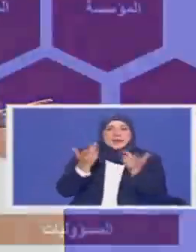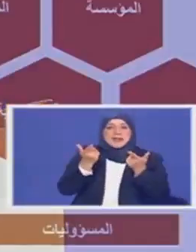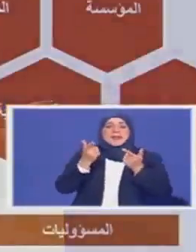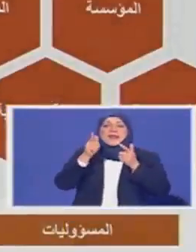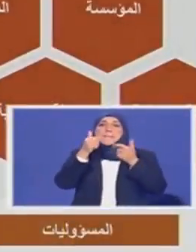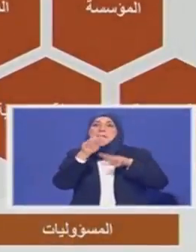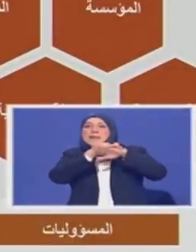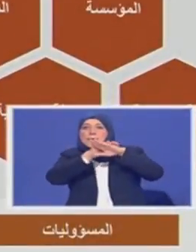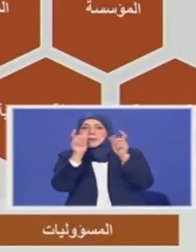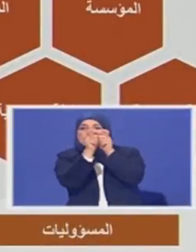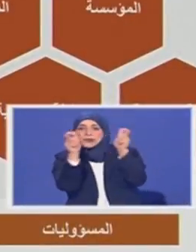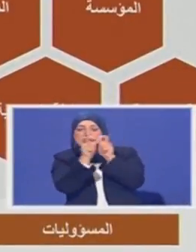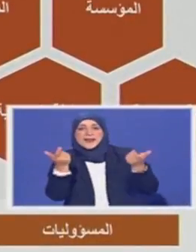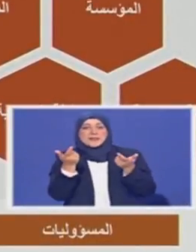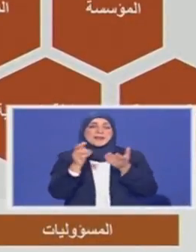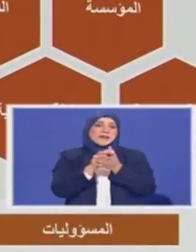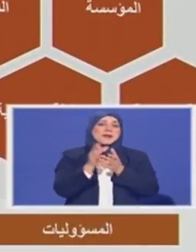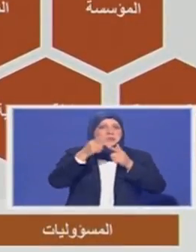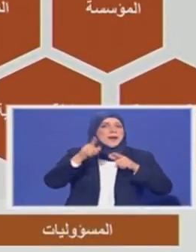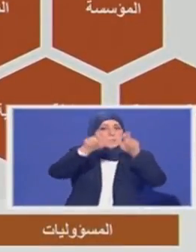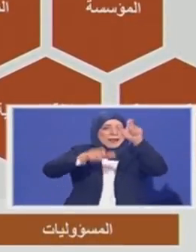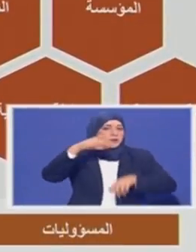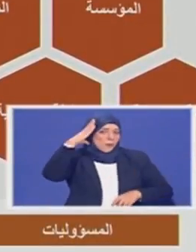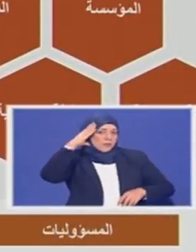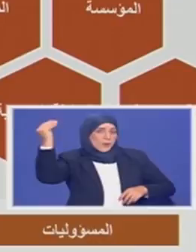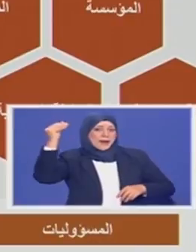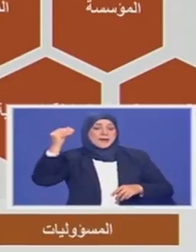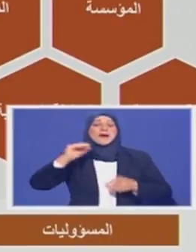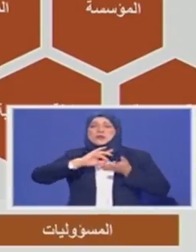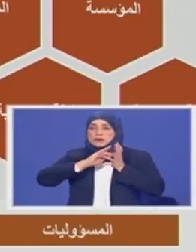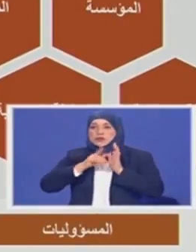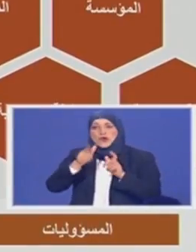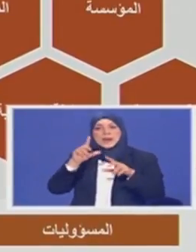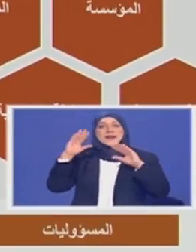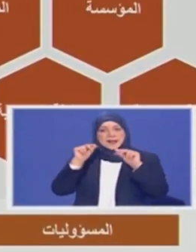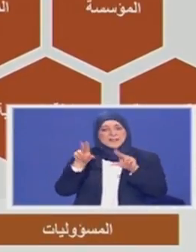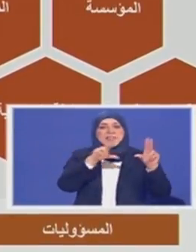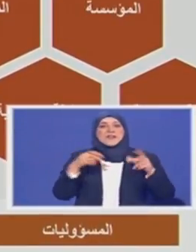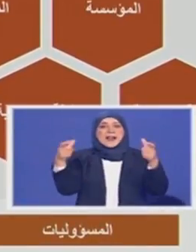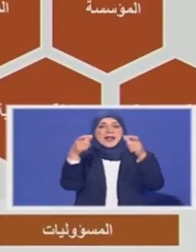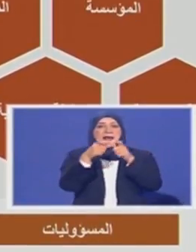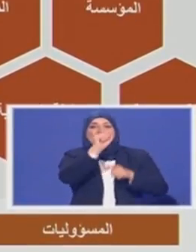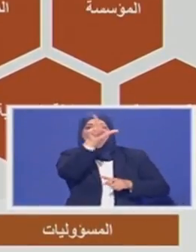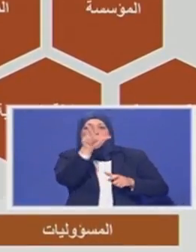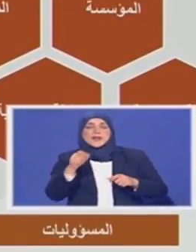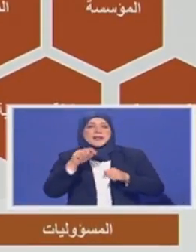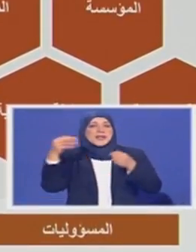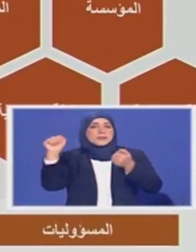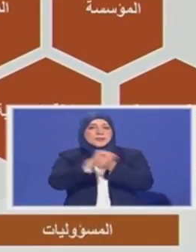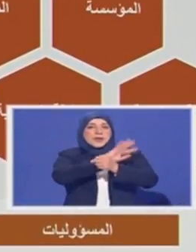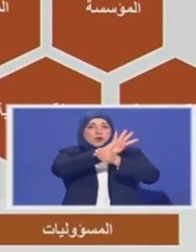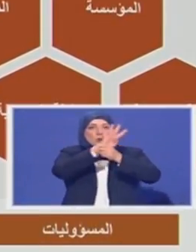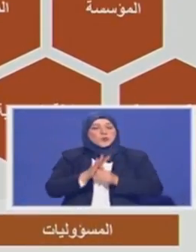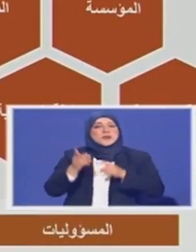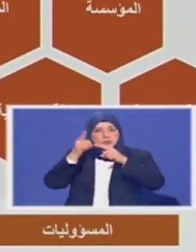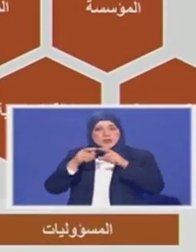لبعض القطاعات، استمعنا فيه للخبراء، بالطبع الهيئة الوطنية للكوفيد والهيئة العلمية الصحية، معناها العديد